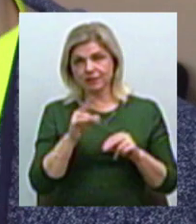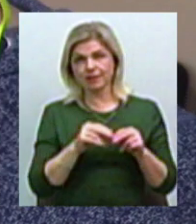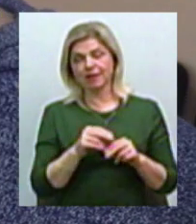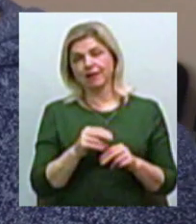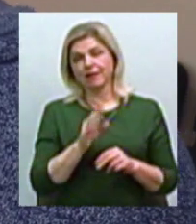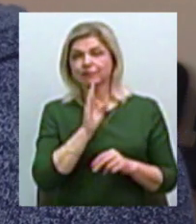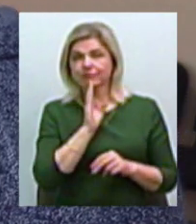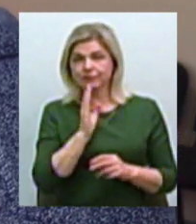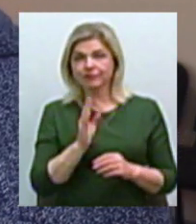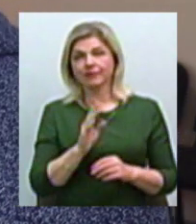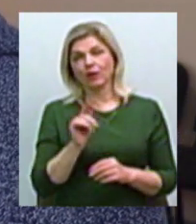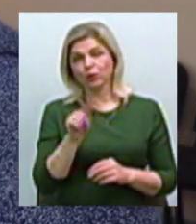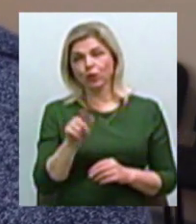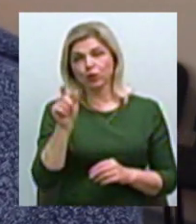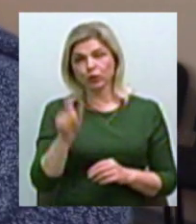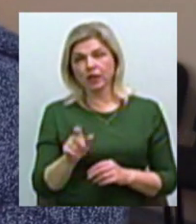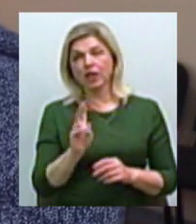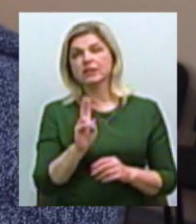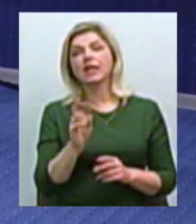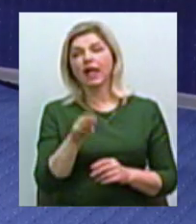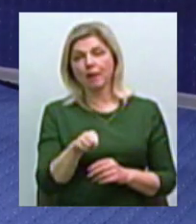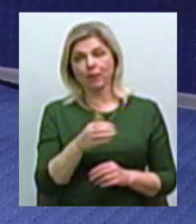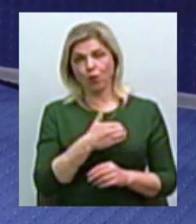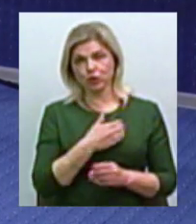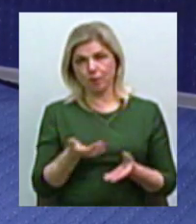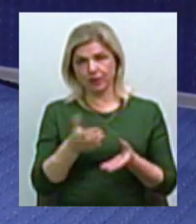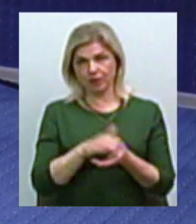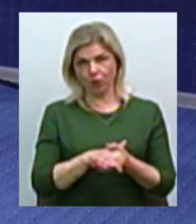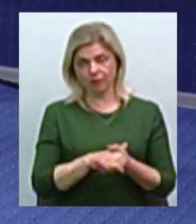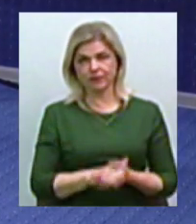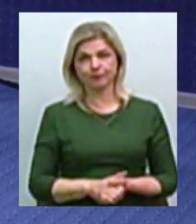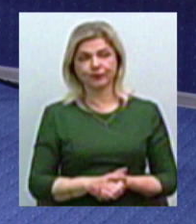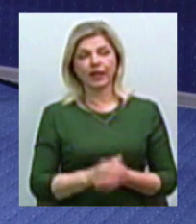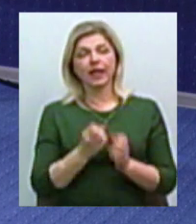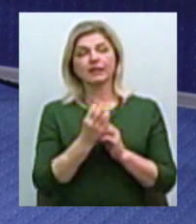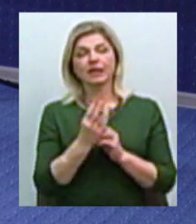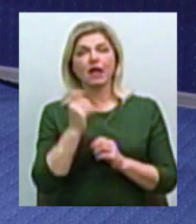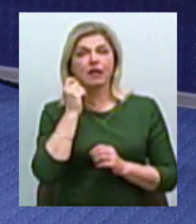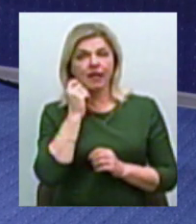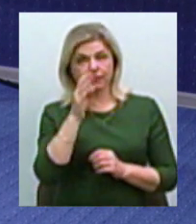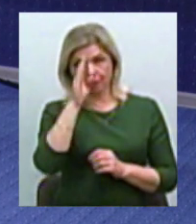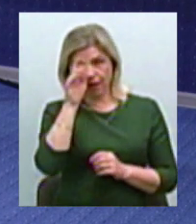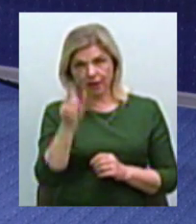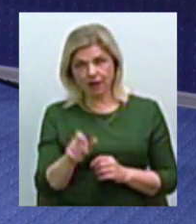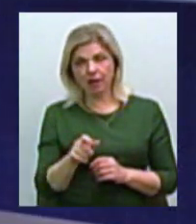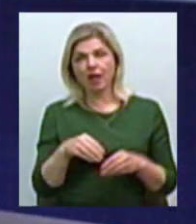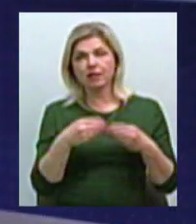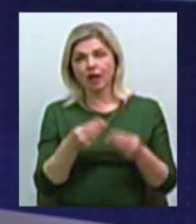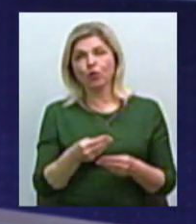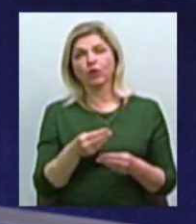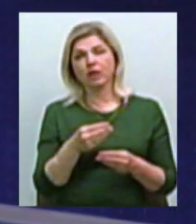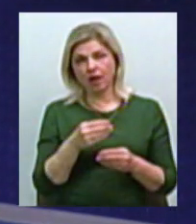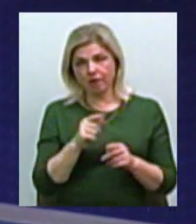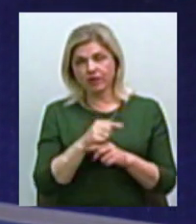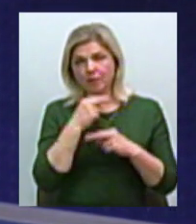і той людині, з якою ти хочеш познайомитися. А 14-річний Микола Акуленко надає перевагу роботі поза кадром. Хлопець знімав